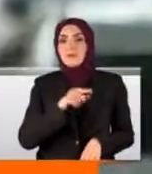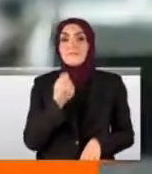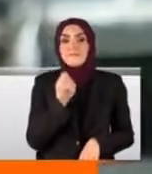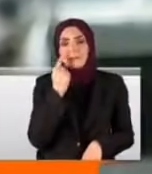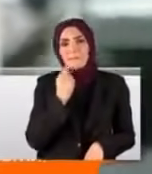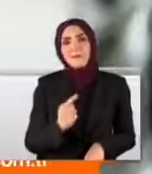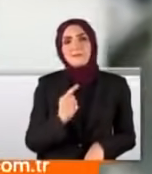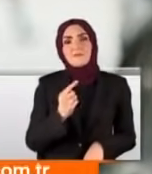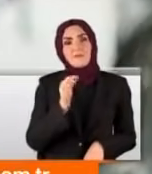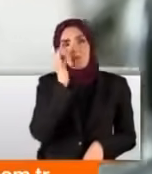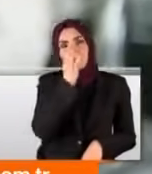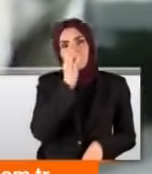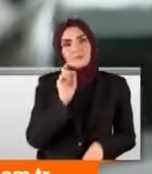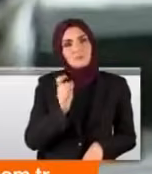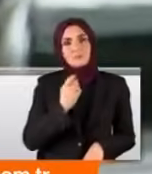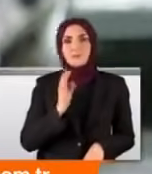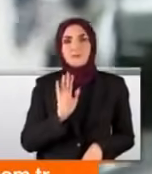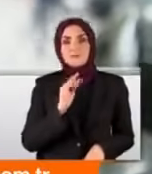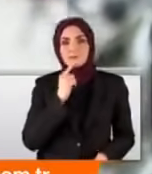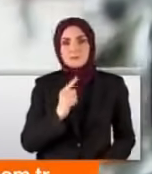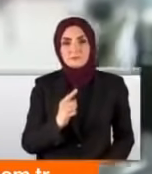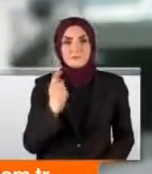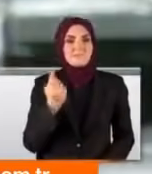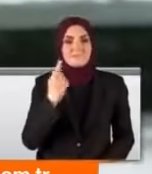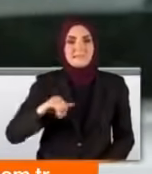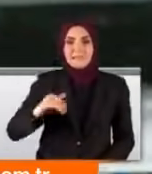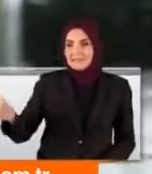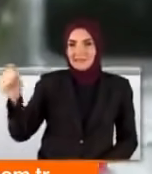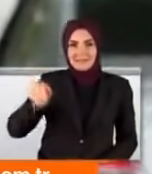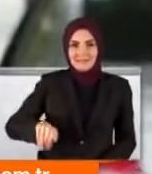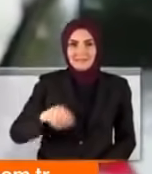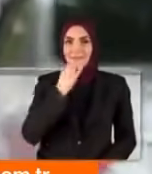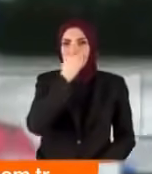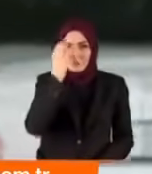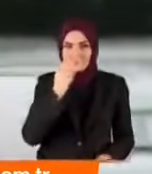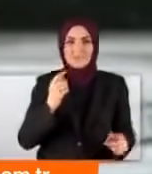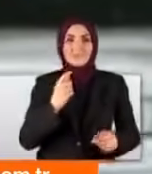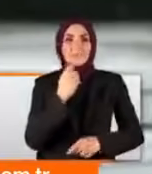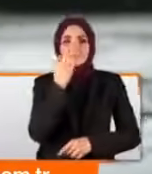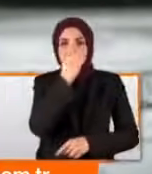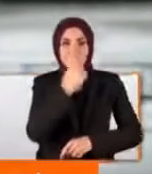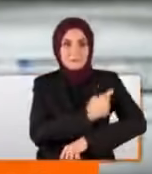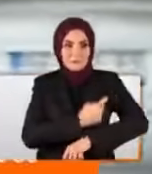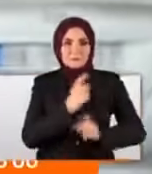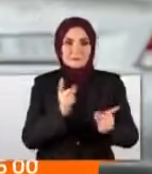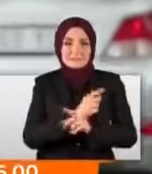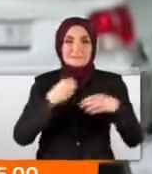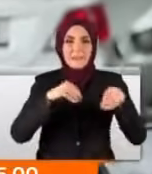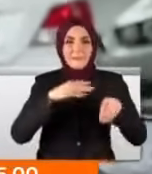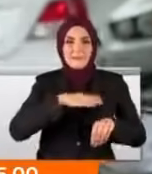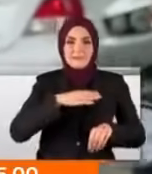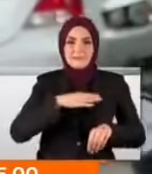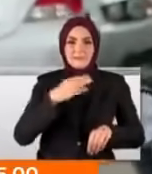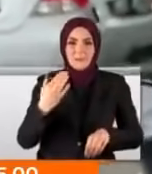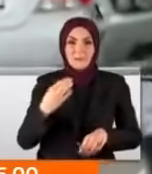yeterli. Diyelim yolda biri yanınıza geldi ve elindeki kozmetik ürünü ya da makyaj malzemesini size satmaya çalışıyor ve satarken de diyor ki